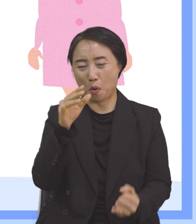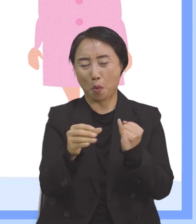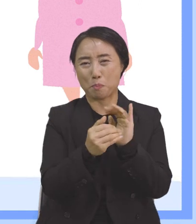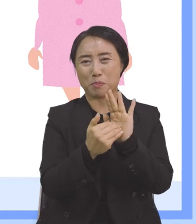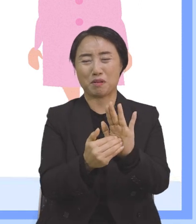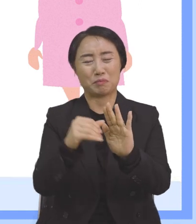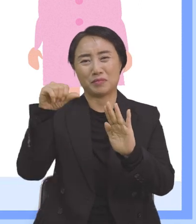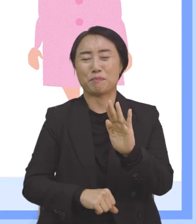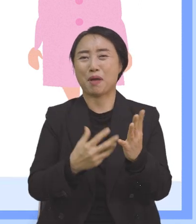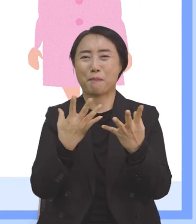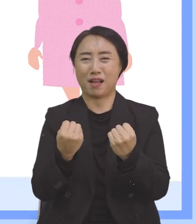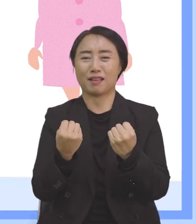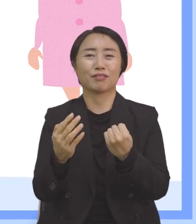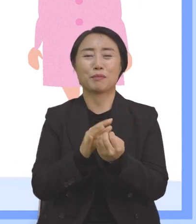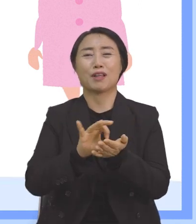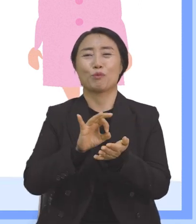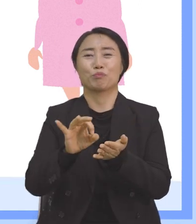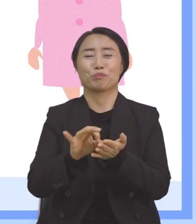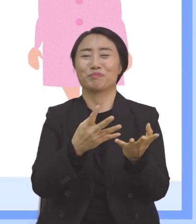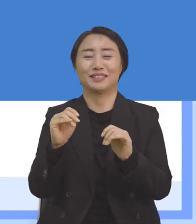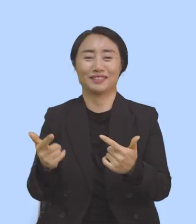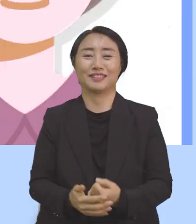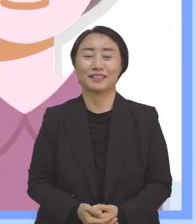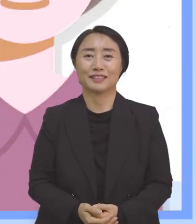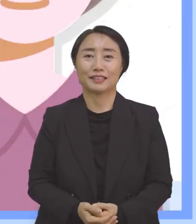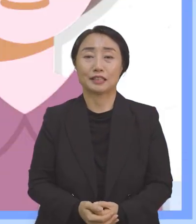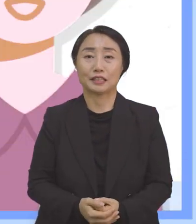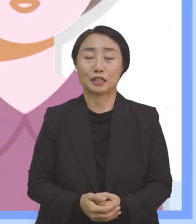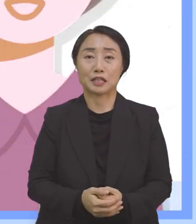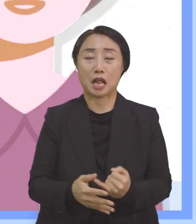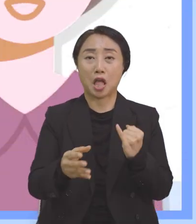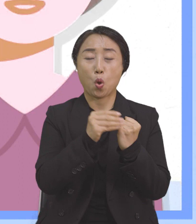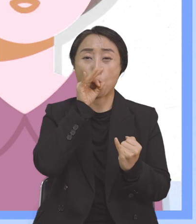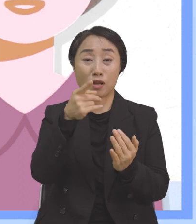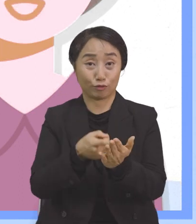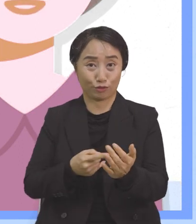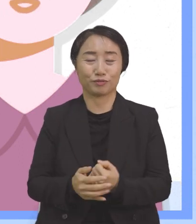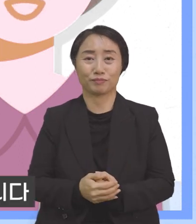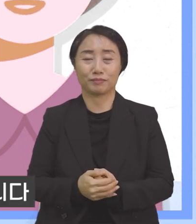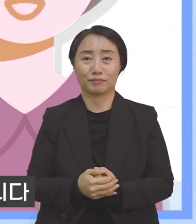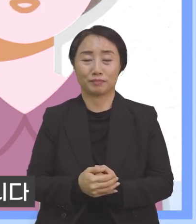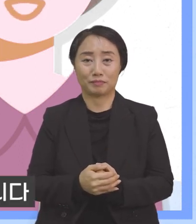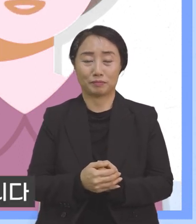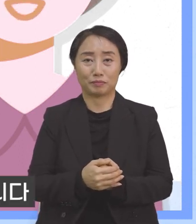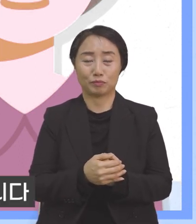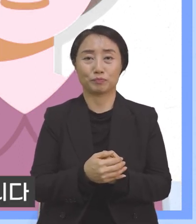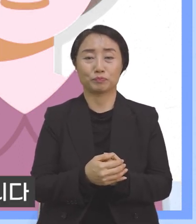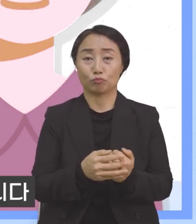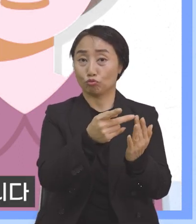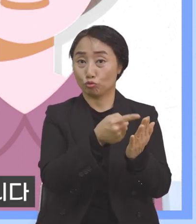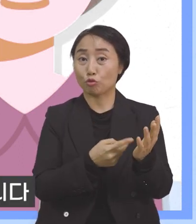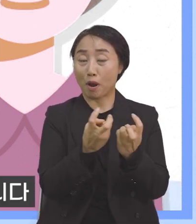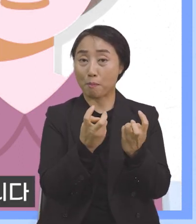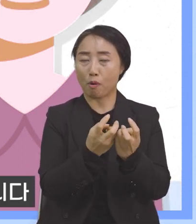실패율이 높아 현재는 잘 사용하지 않는 방법입니다. 다음은 불임 수술입니다. 이는 생식력을